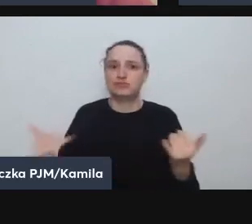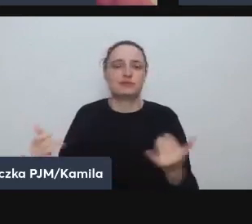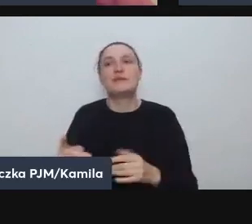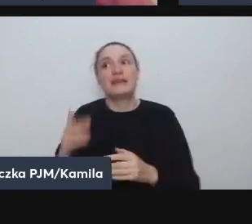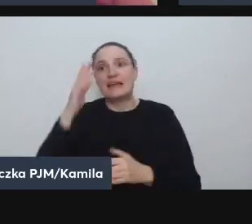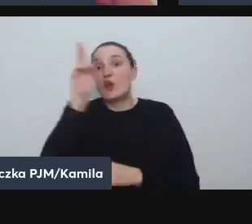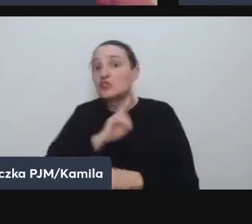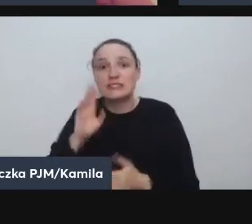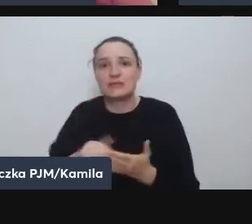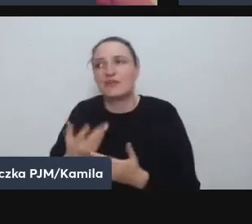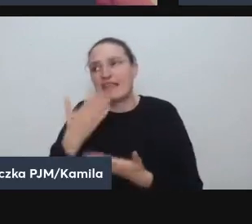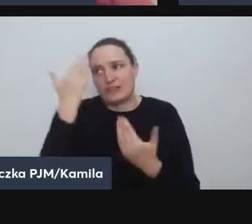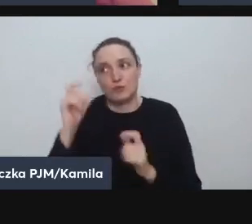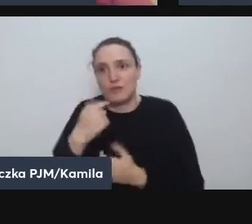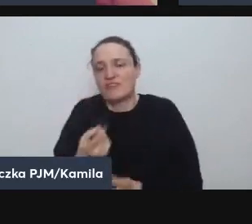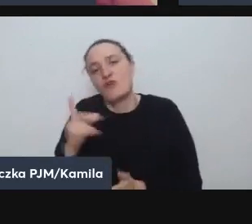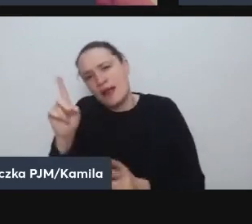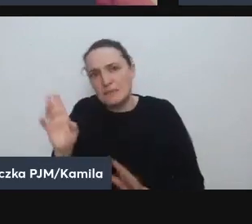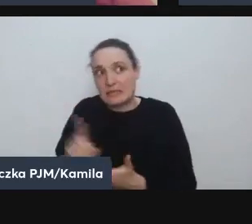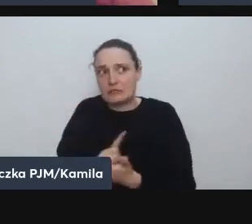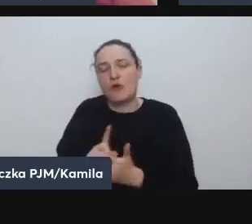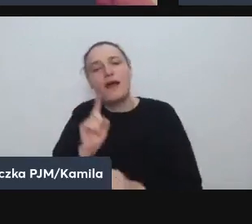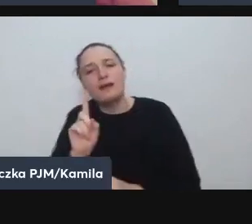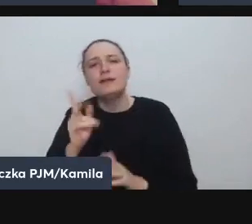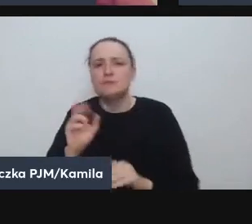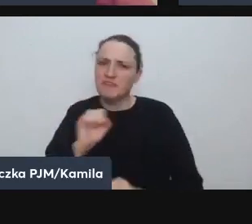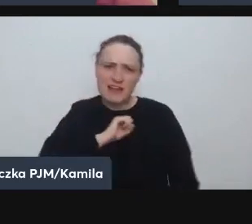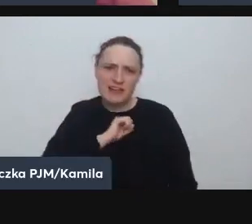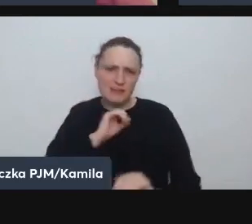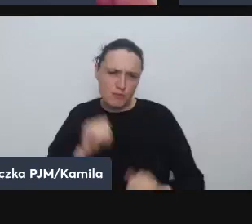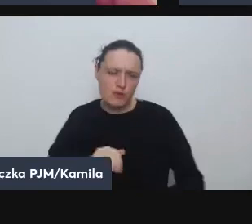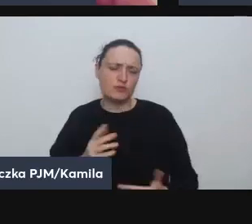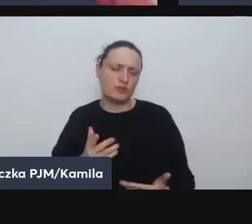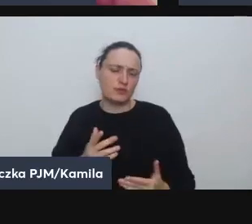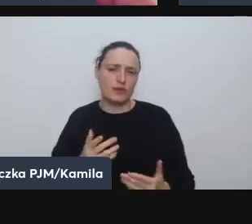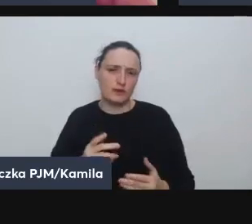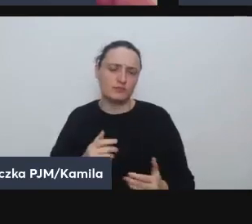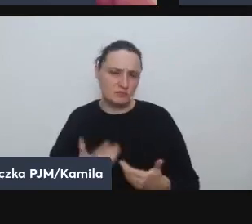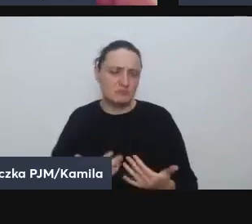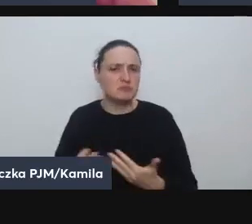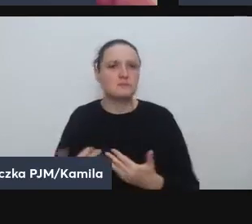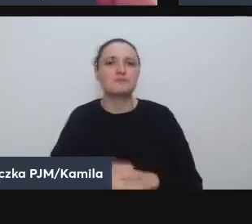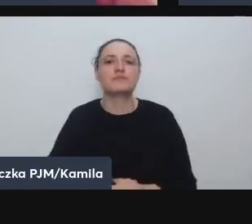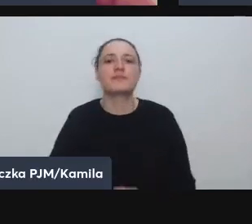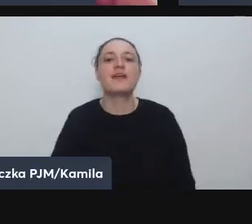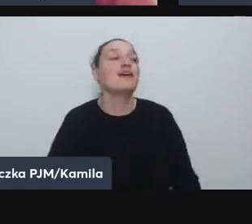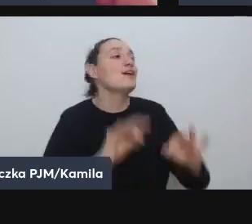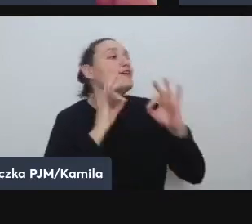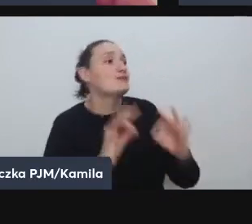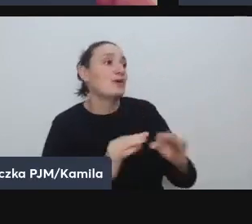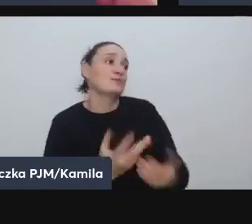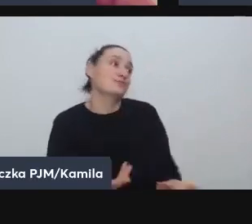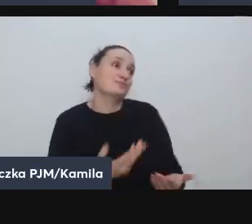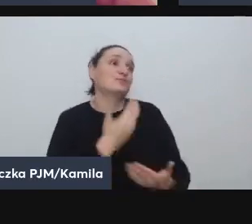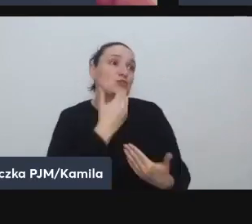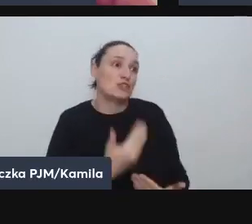nie? Ale tak, różne fajne rzeczy się dzieją czasami. Dobra, to dzięki wam dziewczyny za tę odpowiedź i ja